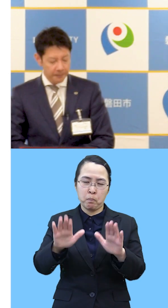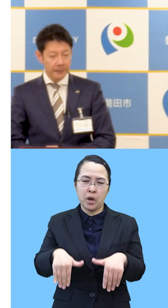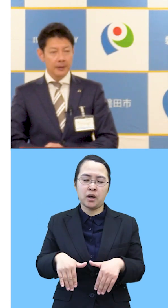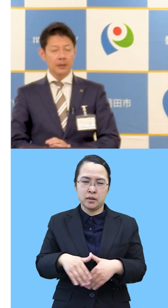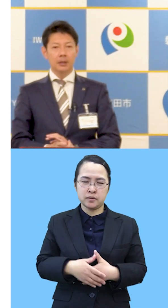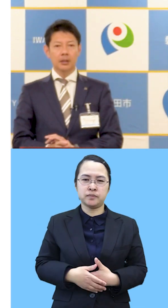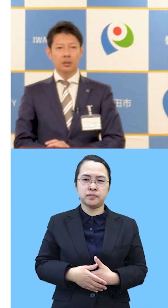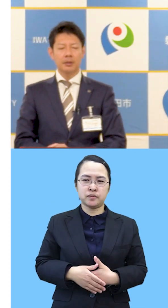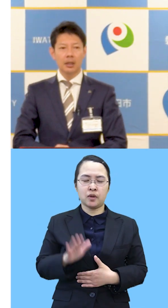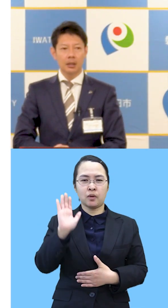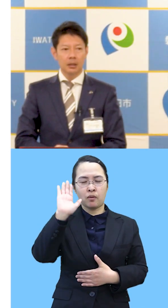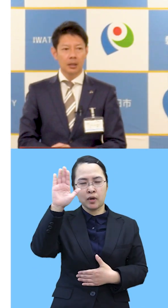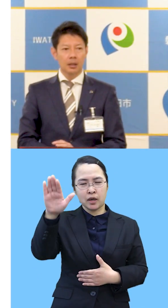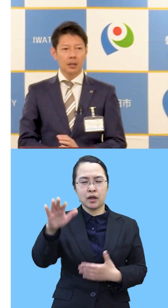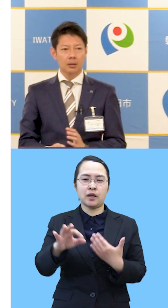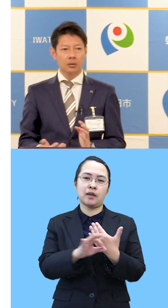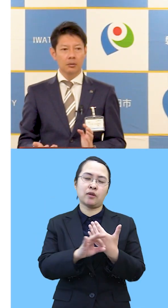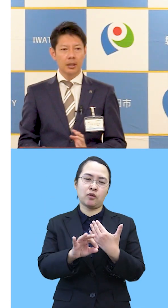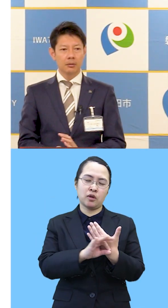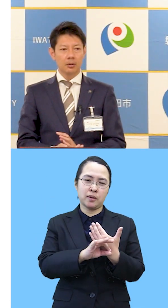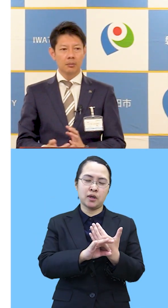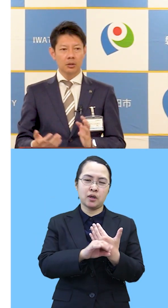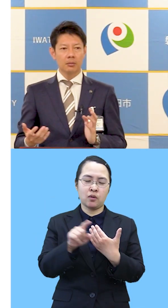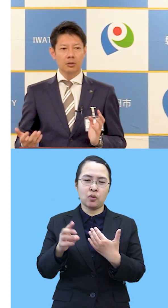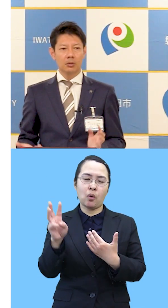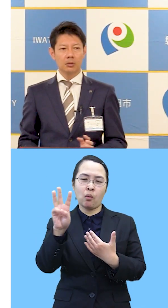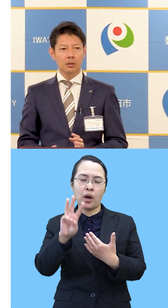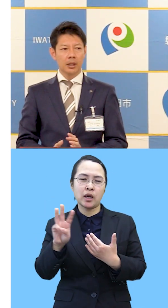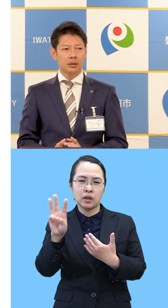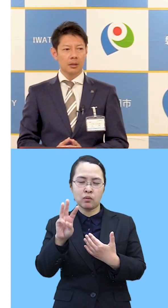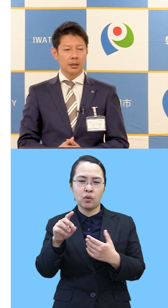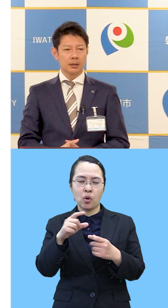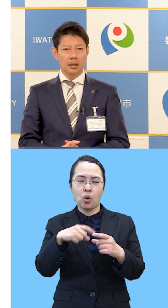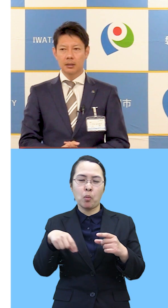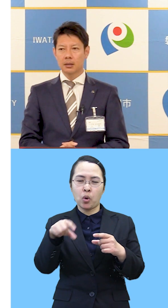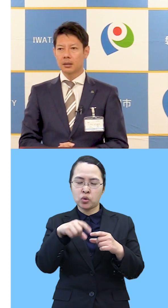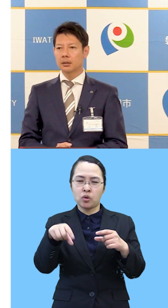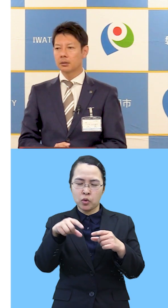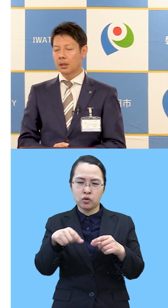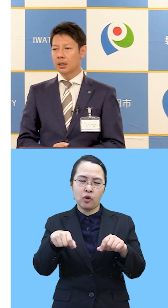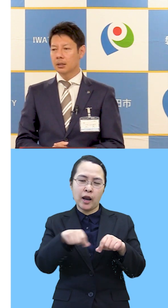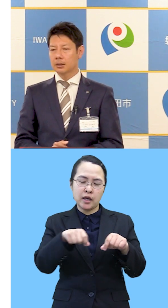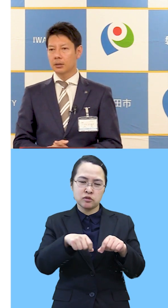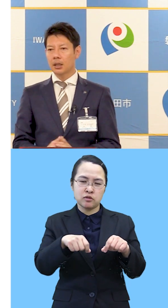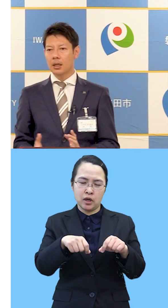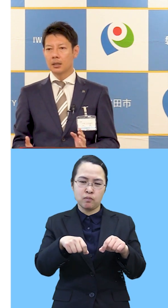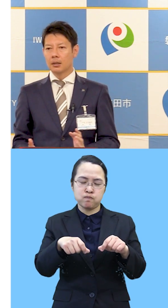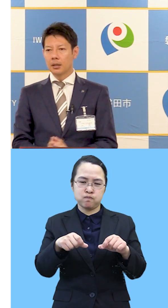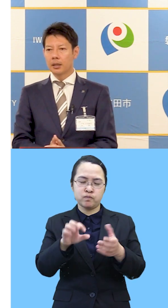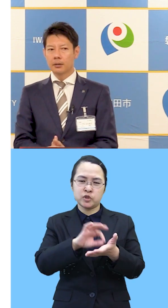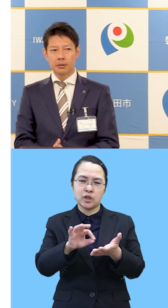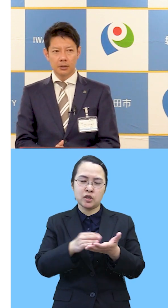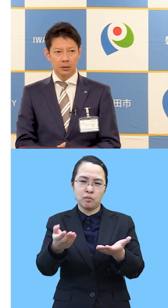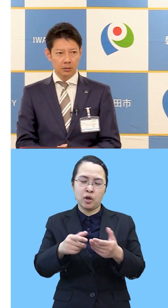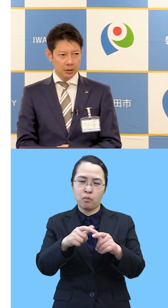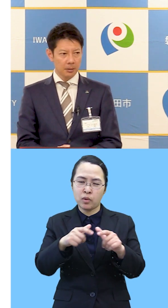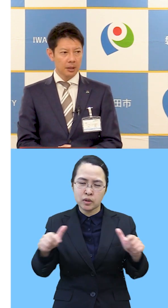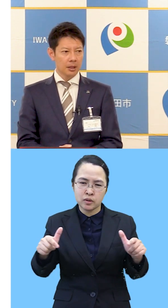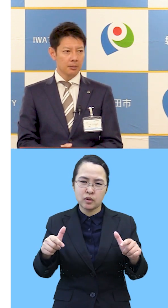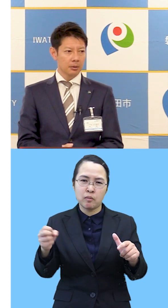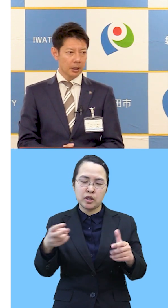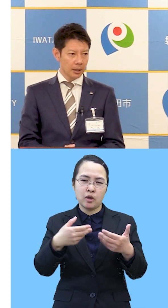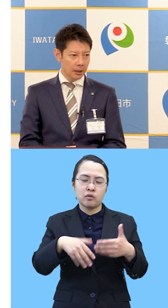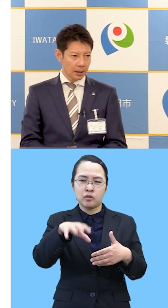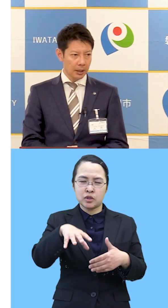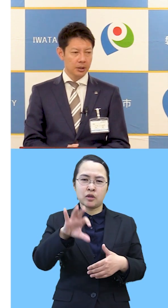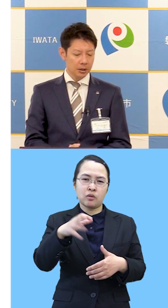から例えばこのワインをもっともっと多くのレストランで使っていただくとか、それからふるさと納税みた